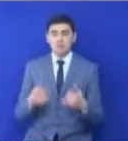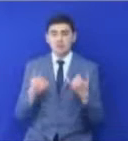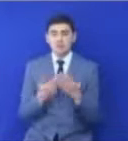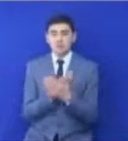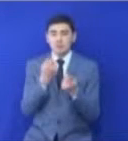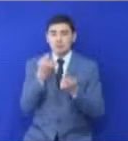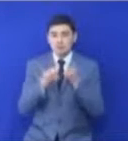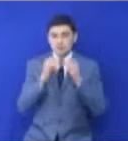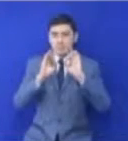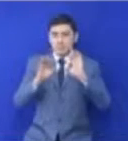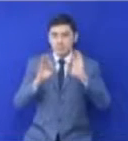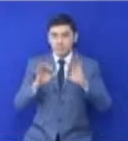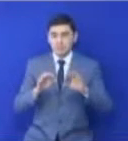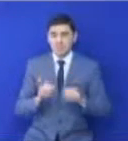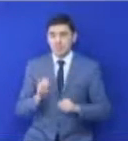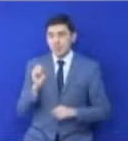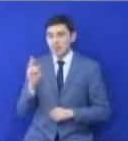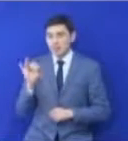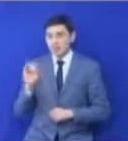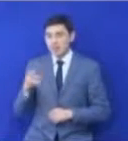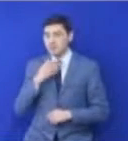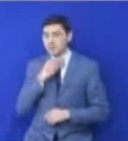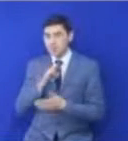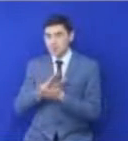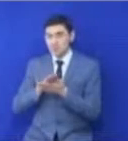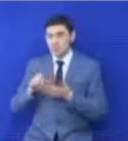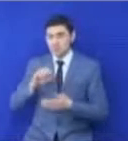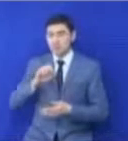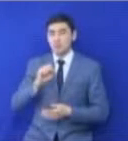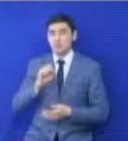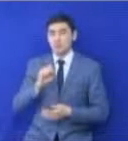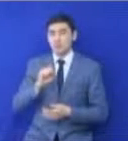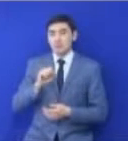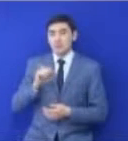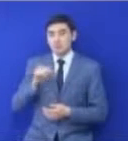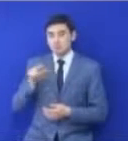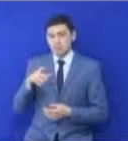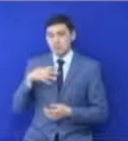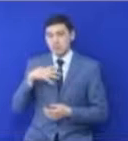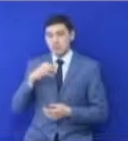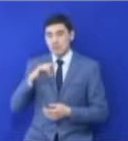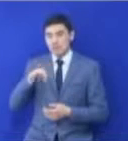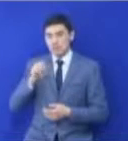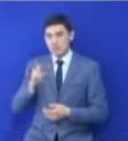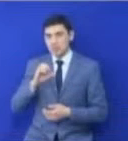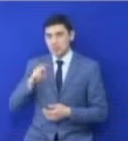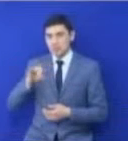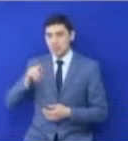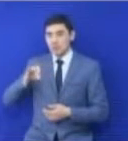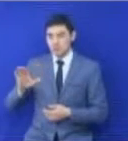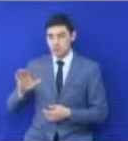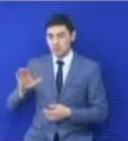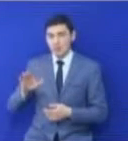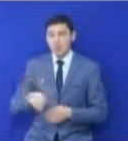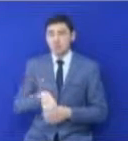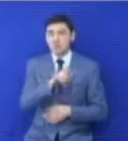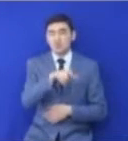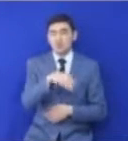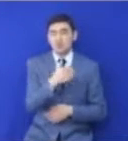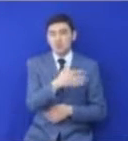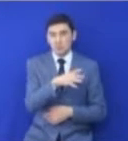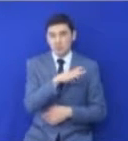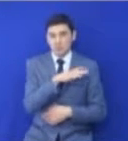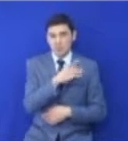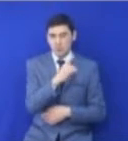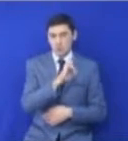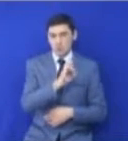Семей қаласының әкімі Ділназ Әбуғалиға көмектесуді өз қолына алды. Қаңтардың ортасында біздің арна мен ұлттық арна эфирінде